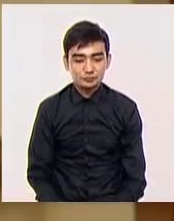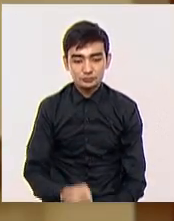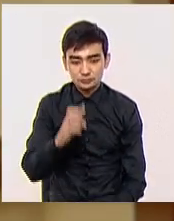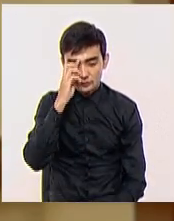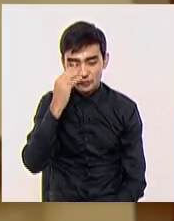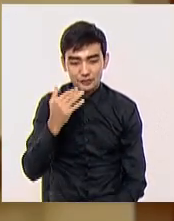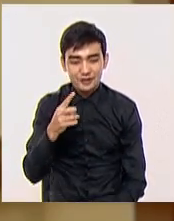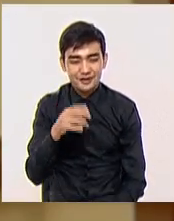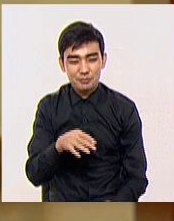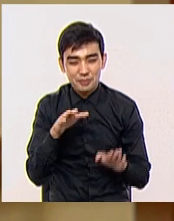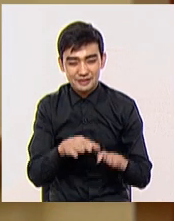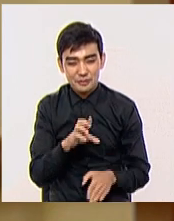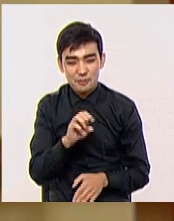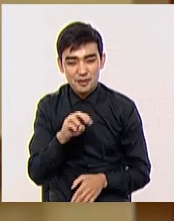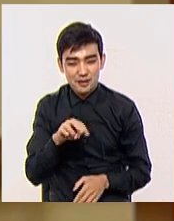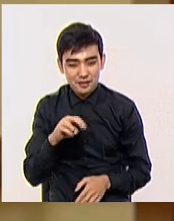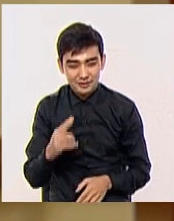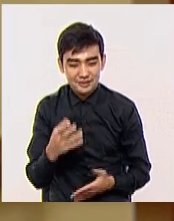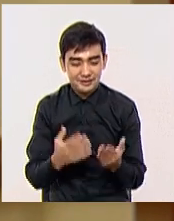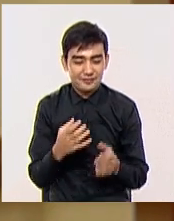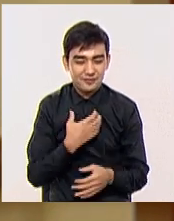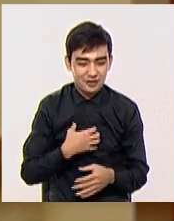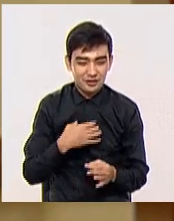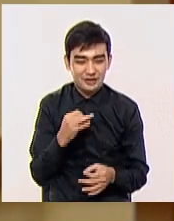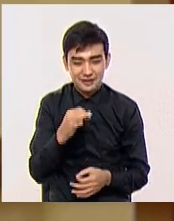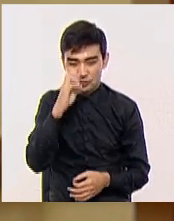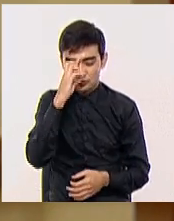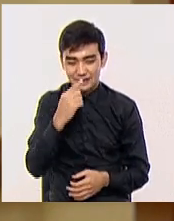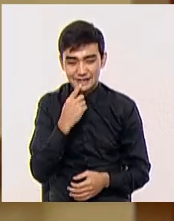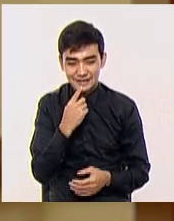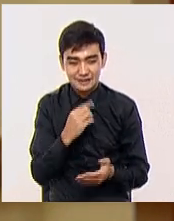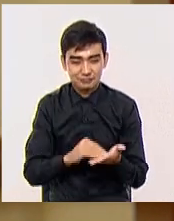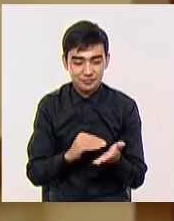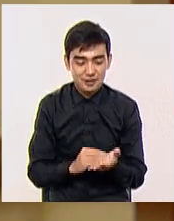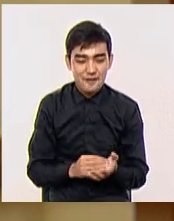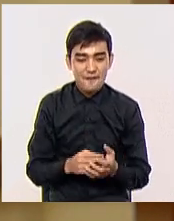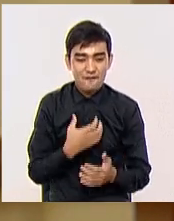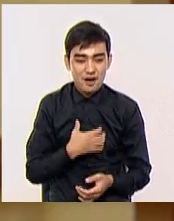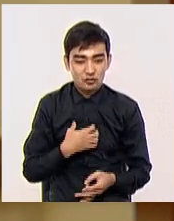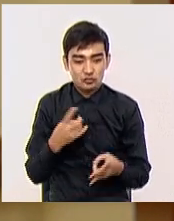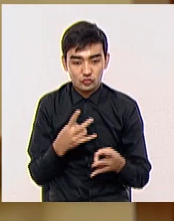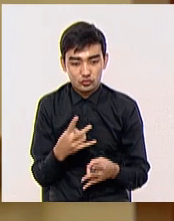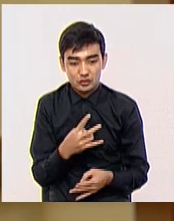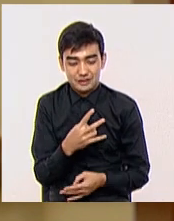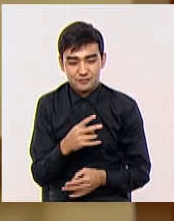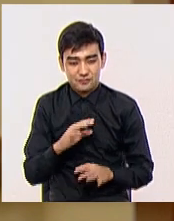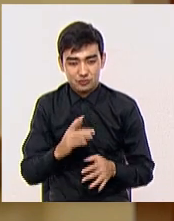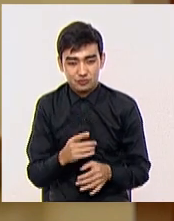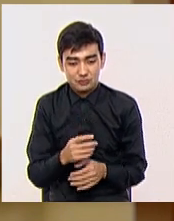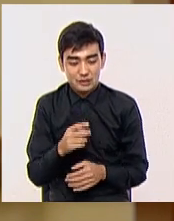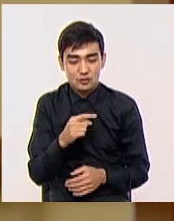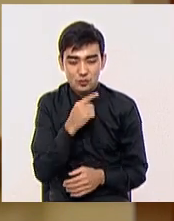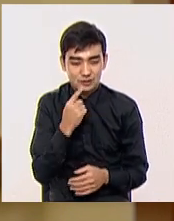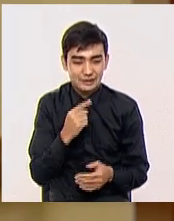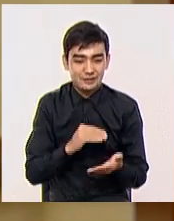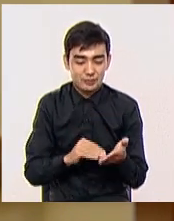Мемлекеттік емес ұйымдардың бланкілері мен маңдайшаларын мемлекеттік тілде қажет болған кезде ғана орыс тілінде жазуға,